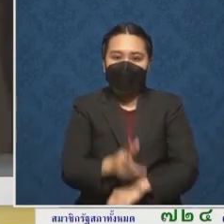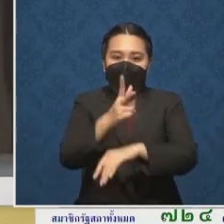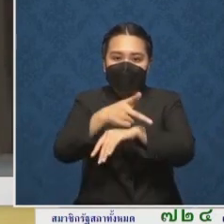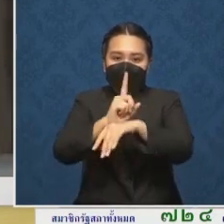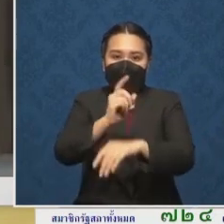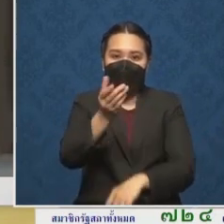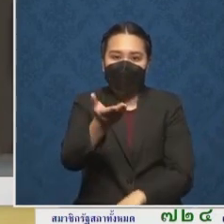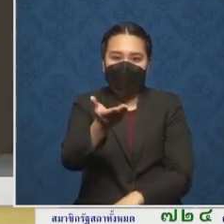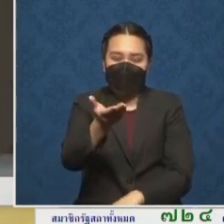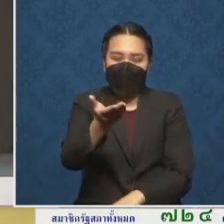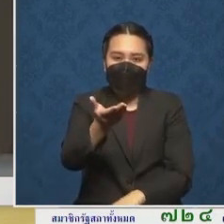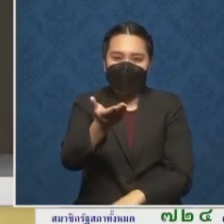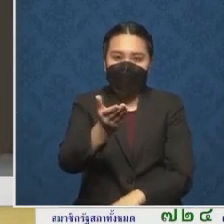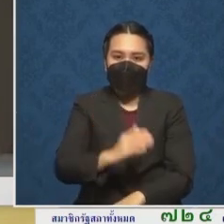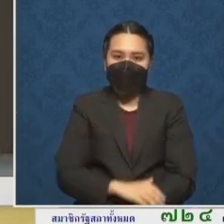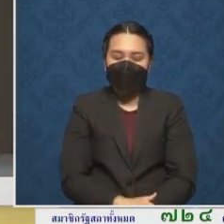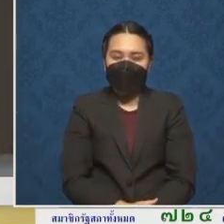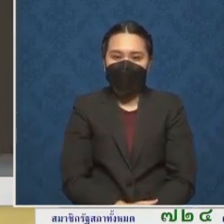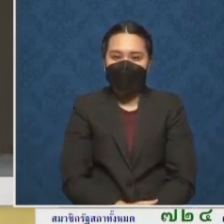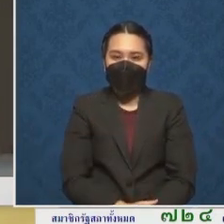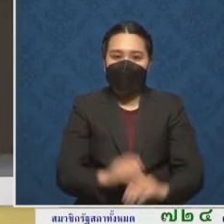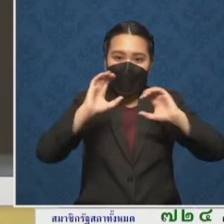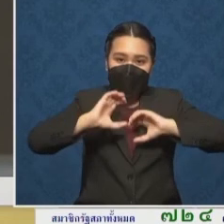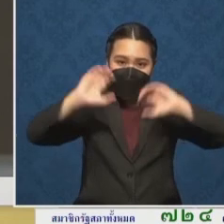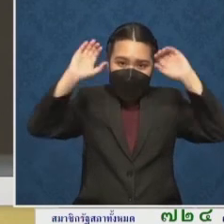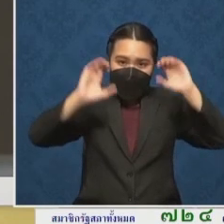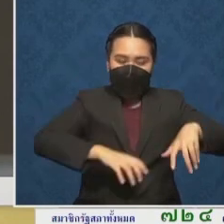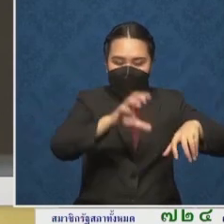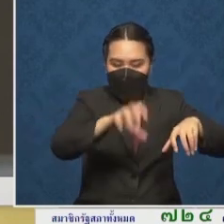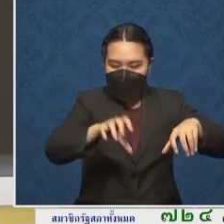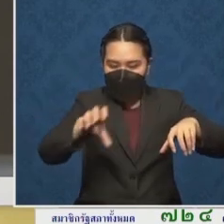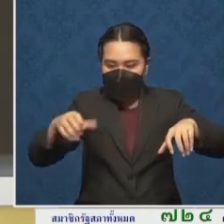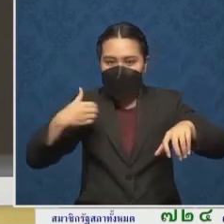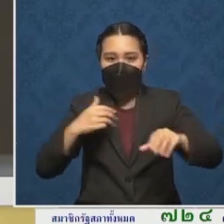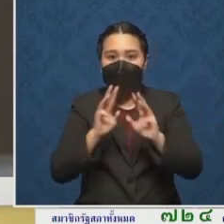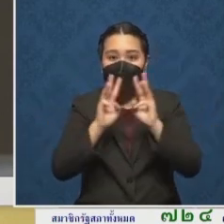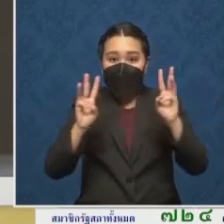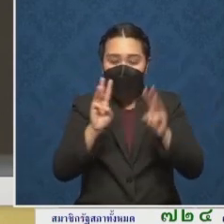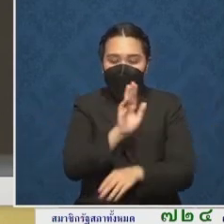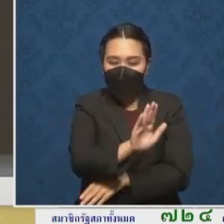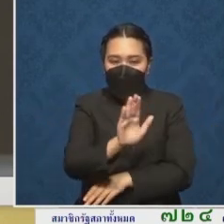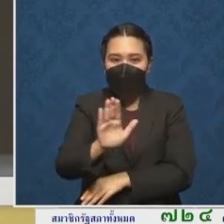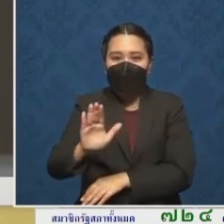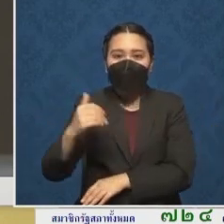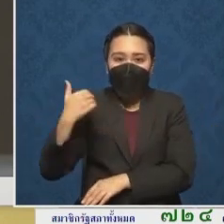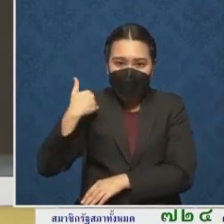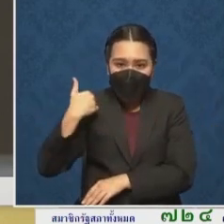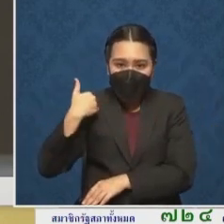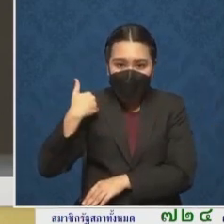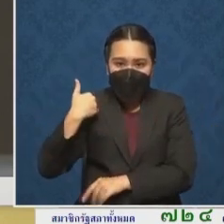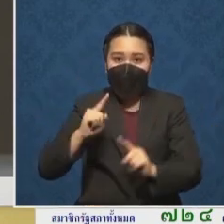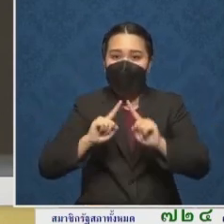ท่านประธานที่เคารพครับแม้ว่าหน่วยงานของรัฐจะมีเว็บไซต์กันแทบจะทุกแห่งแล้วก็ต